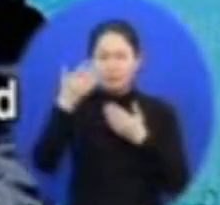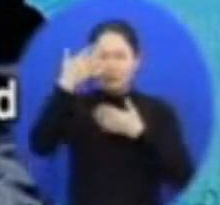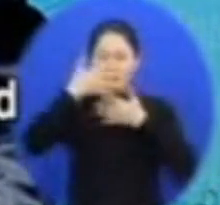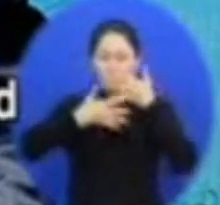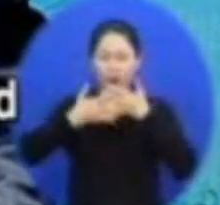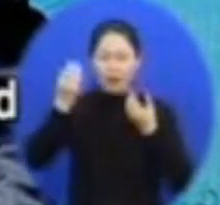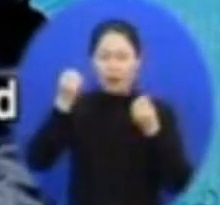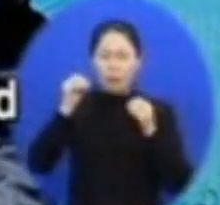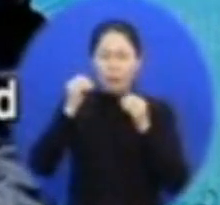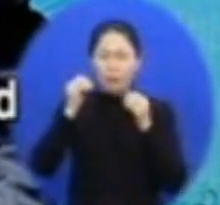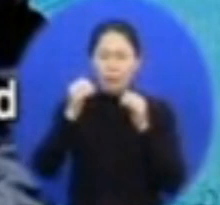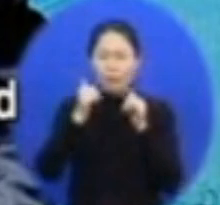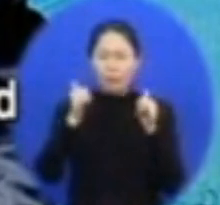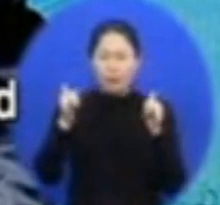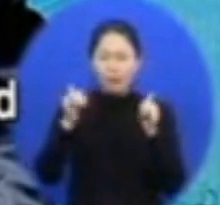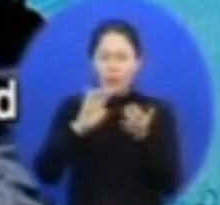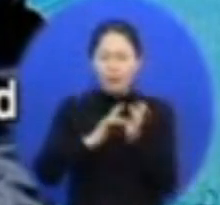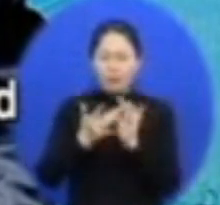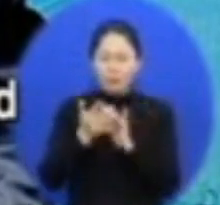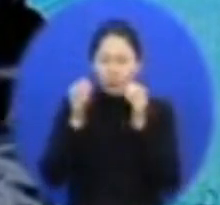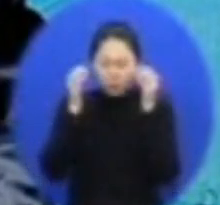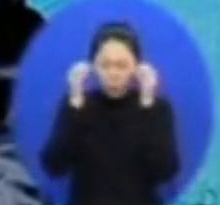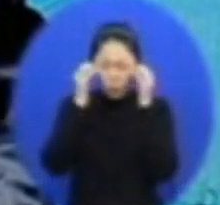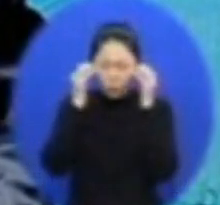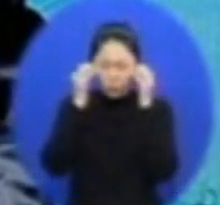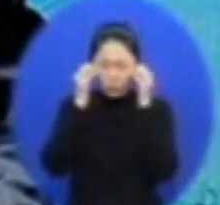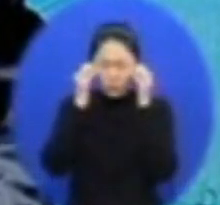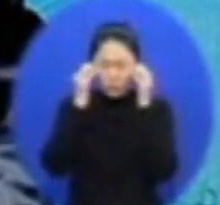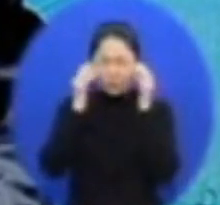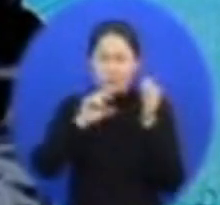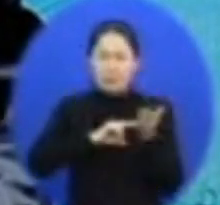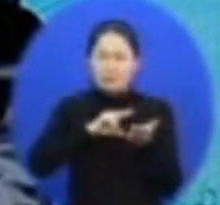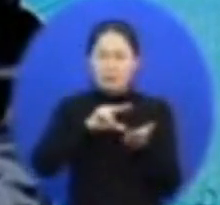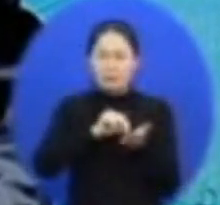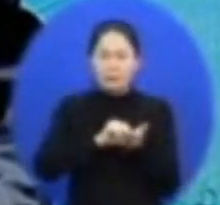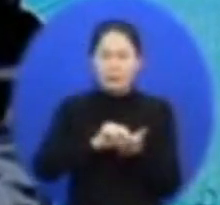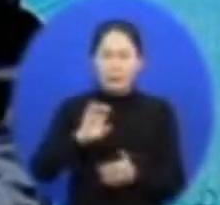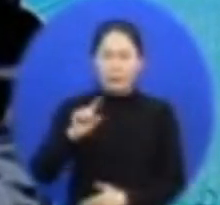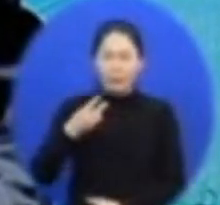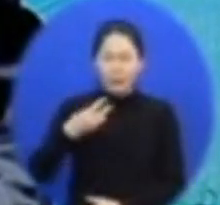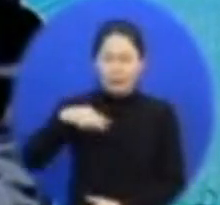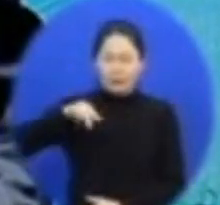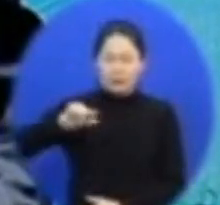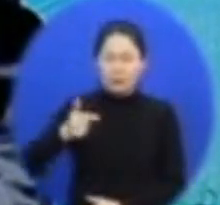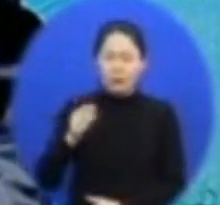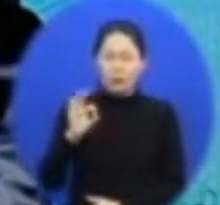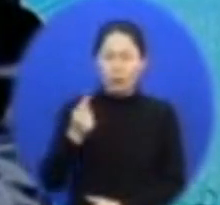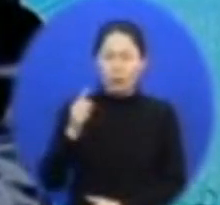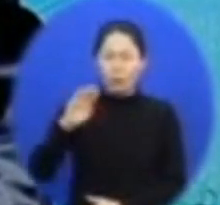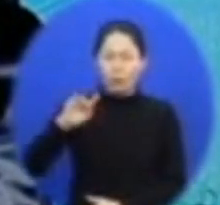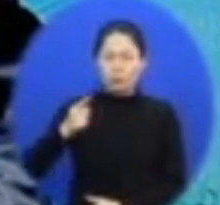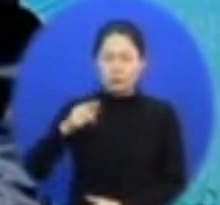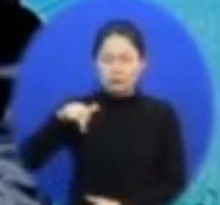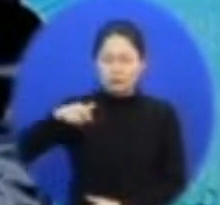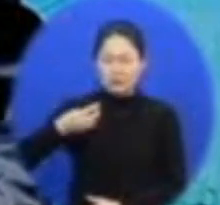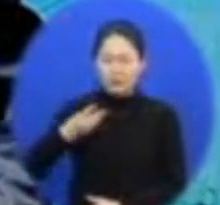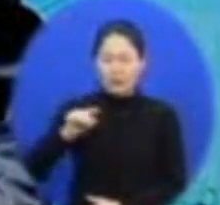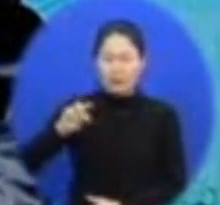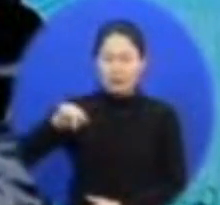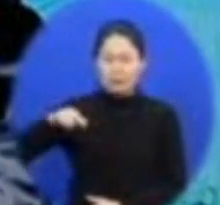고통을 가지고 영화를 만들었죠 패션 없으 크라이스트 라고 하는 영화를 만들었습니다 그 영화 보고